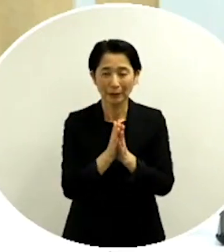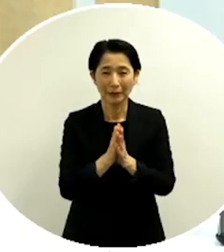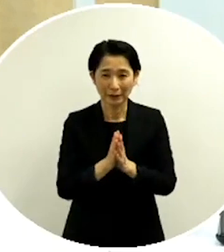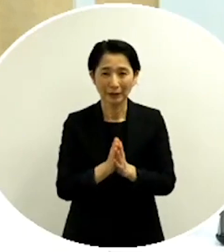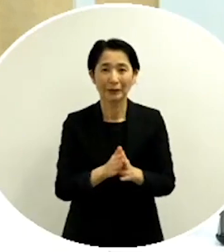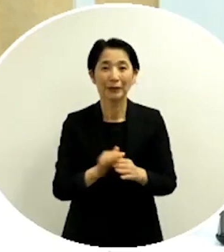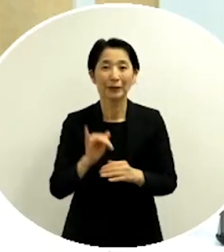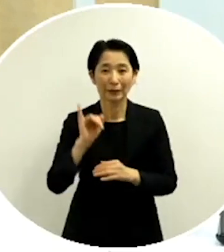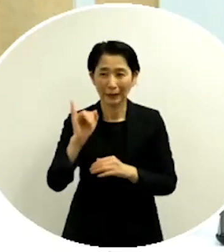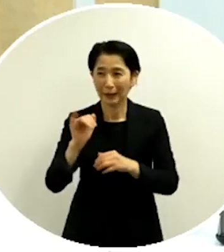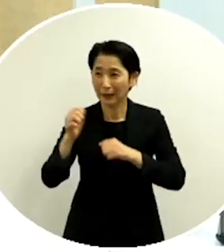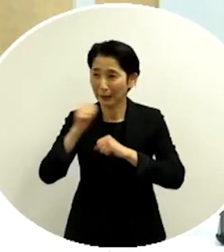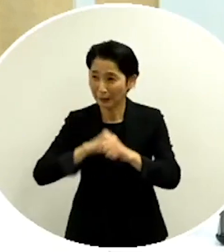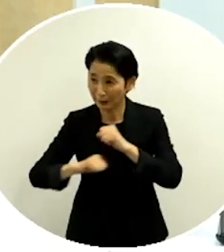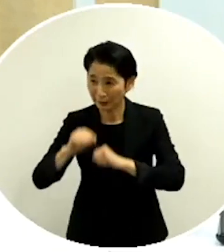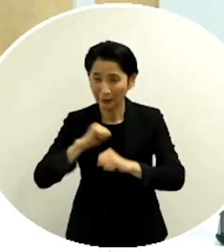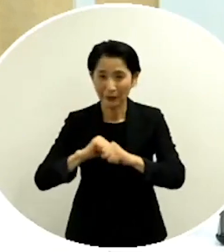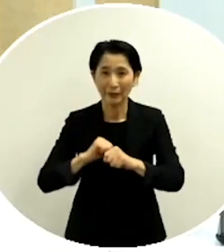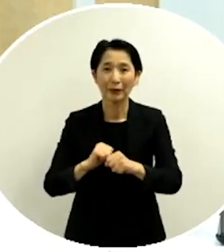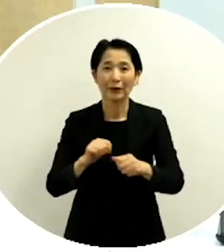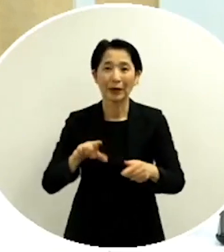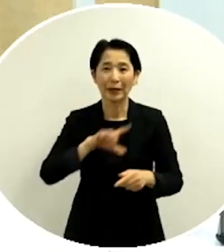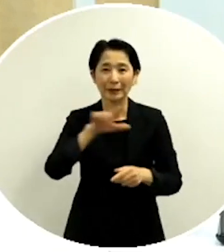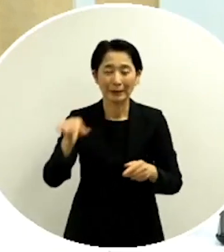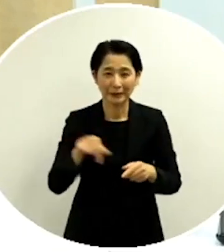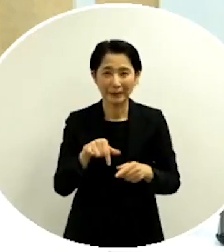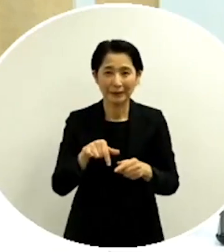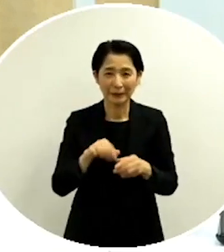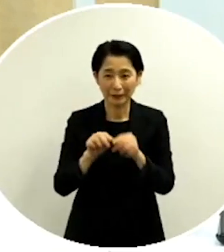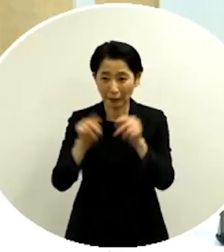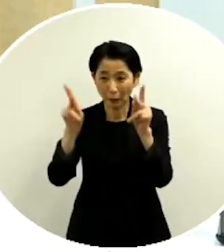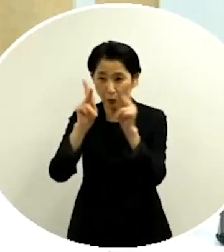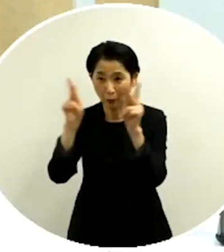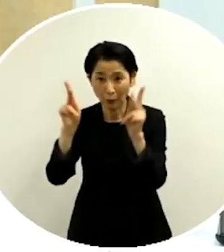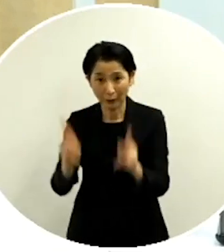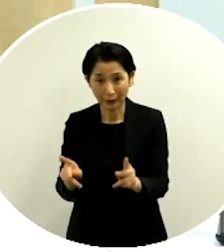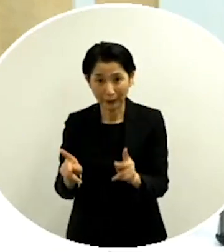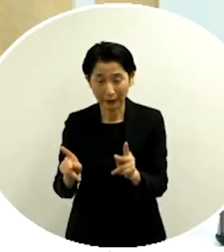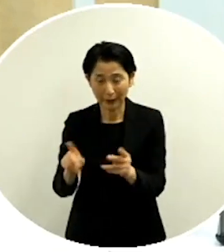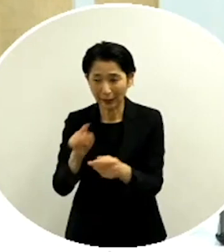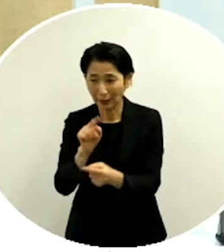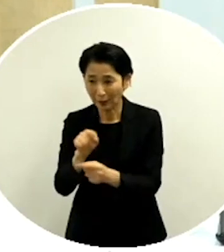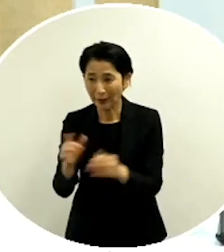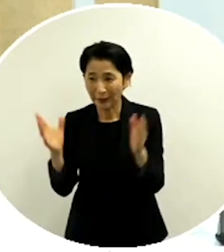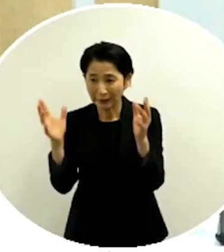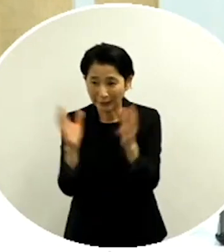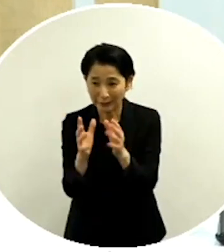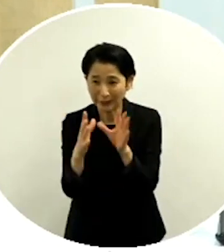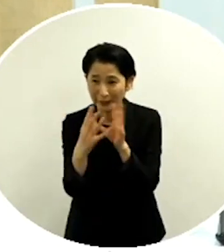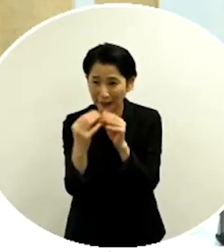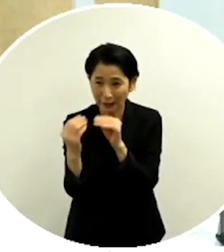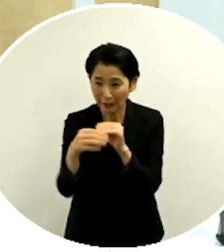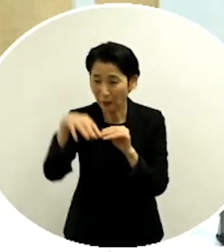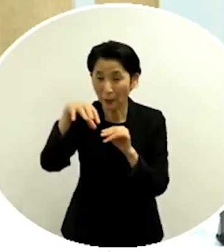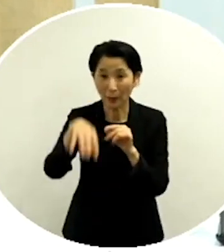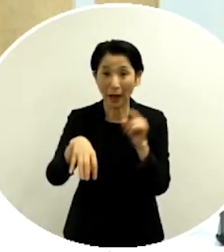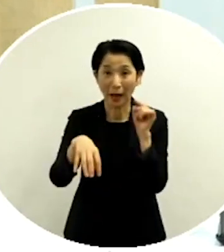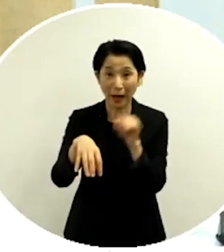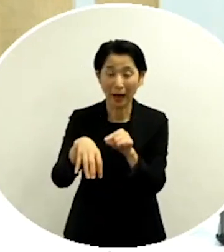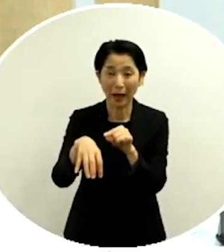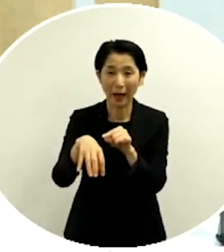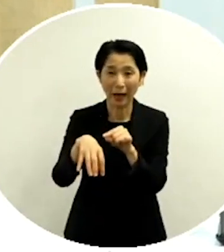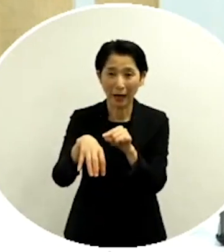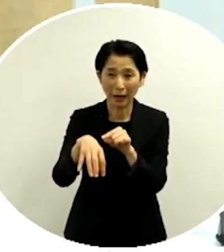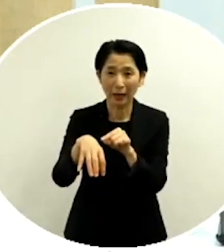野党られるように身近な課題でいろんな講習会小さなあの話し合いの場を持つそれは